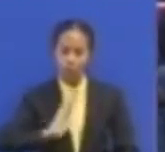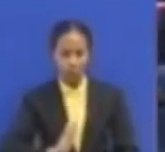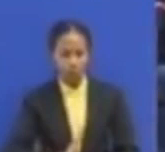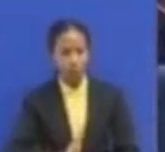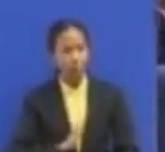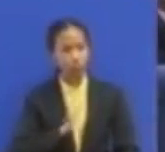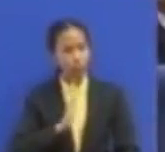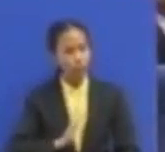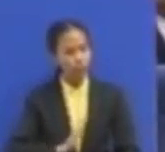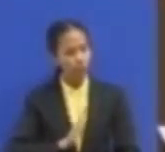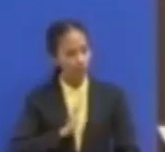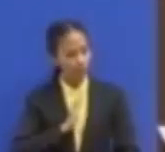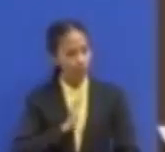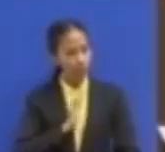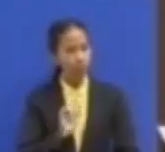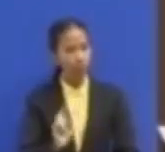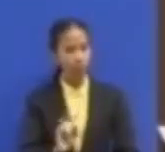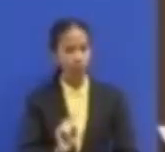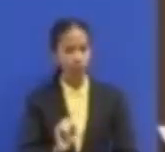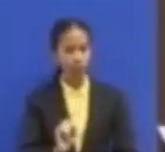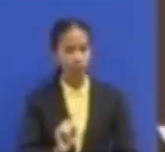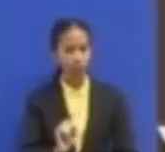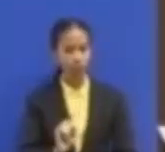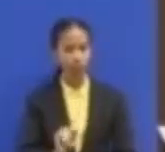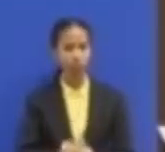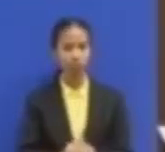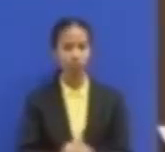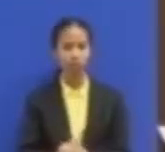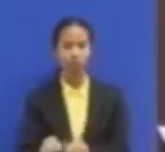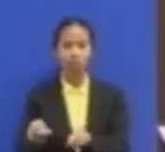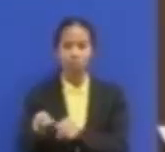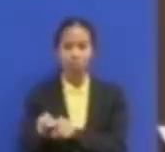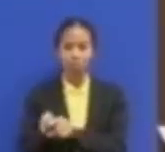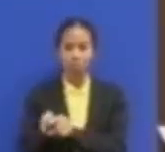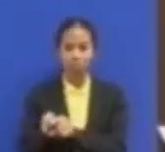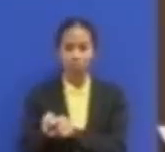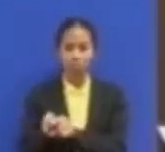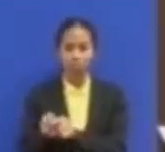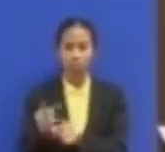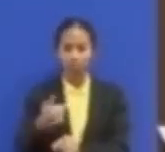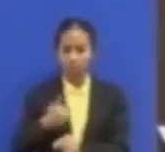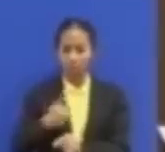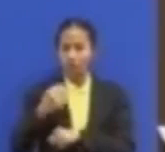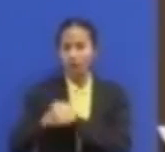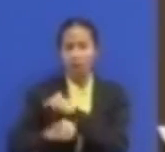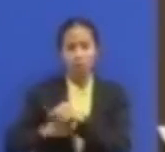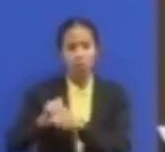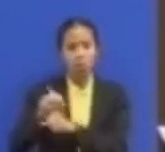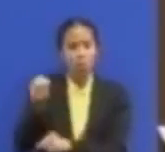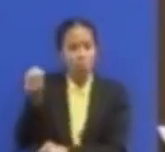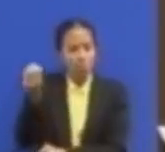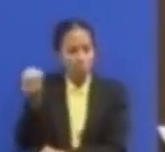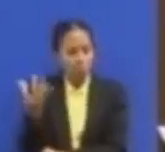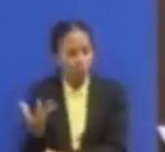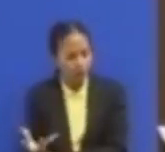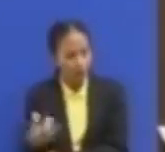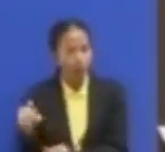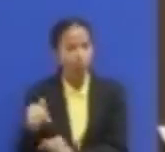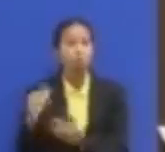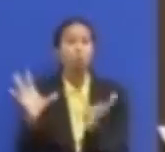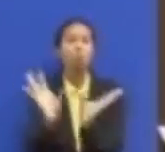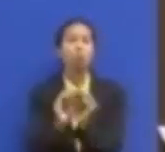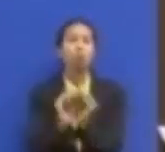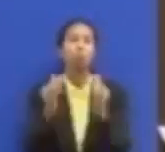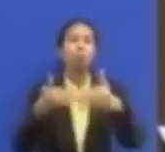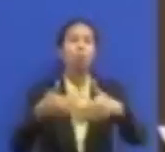ที่ได้รับฉันทานุมัติซึ่งมีอายุแก่ที่สุดของที่ประชุมแห่งนี้